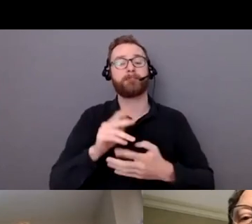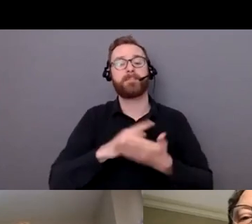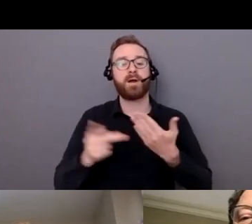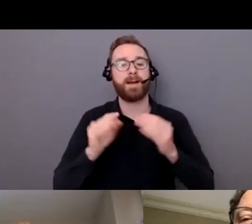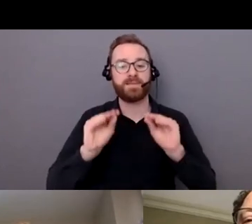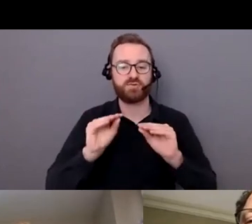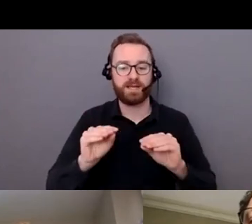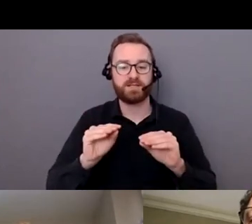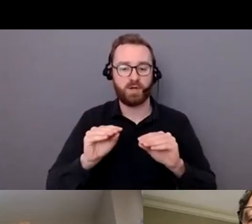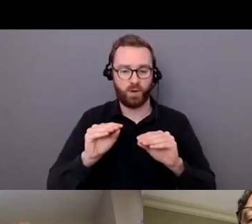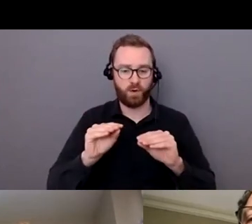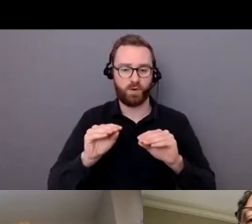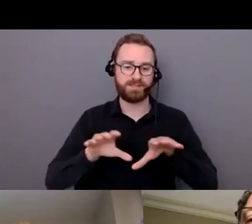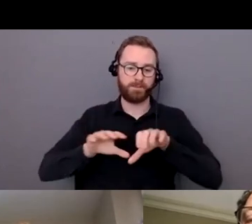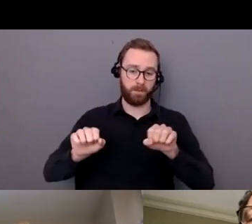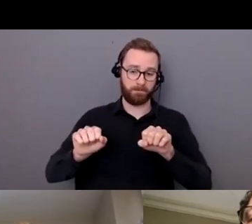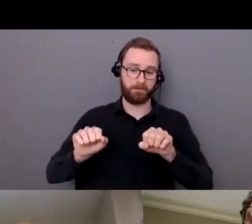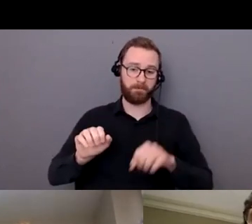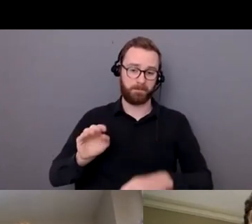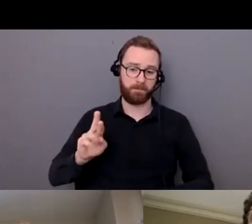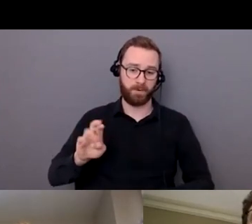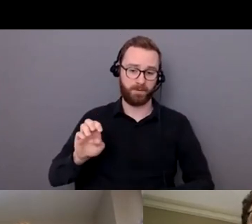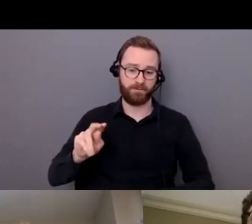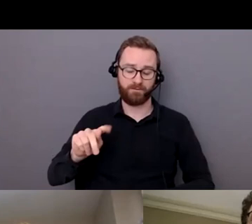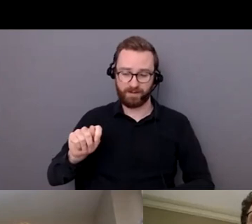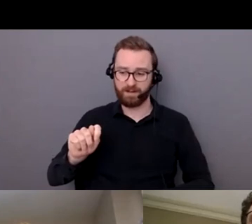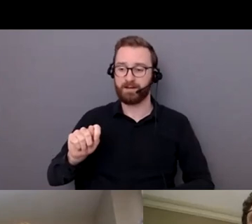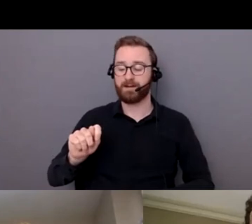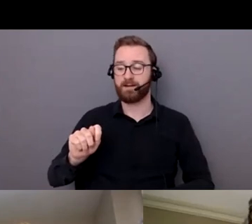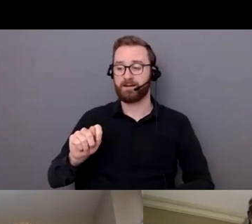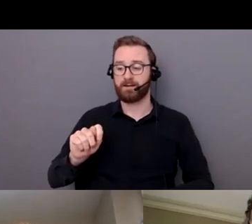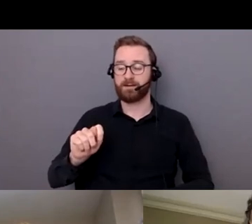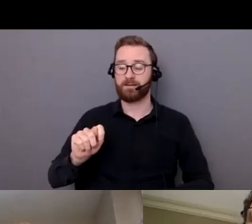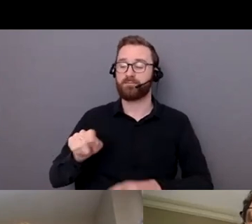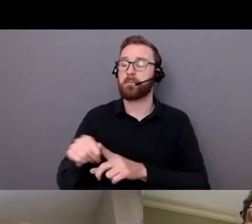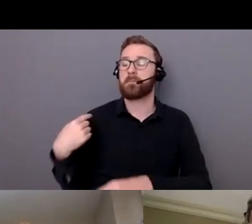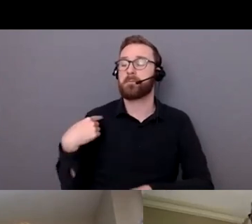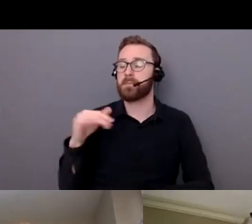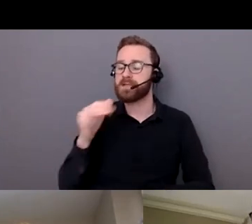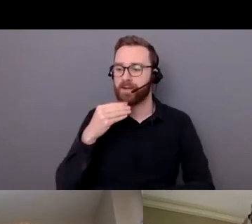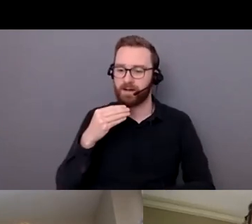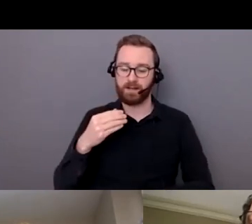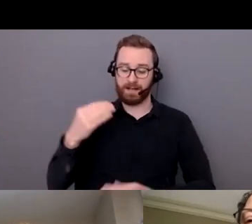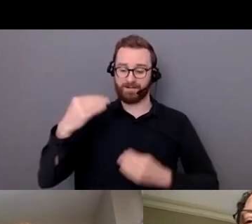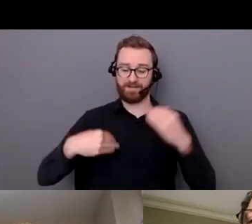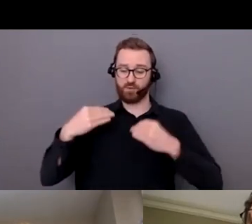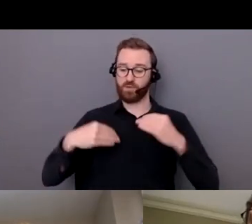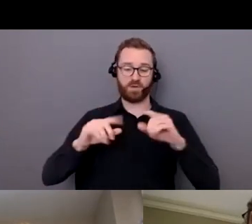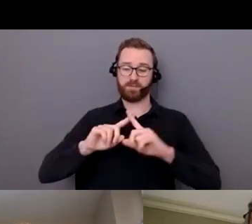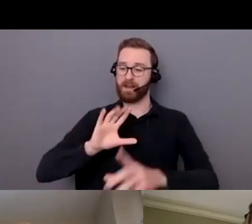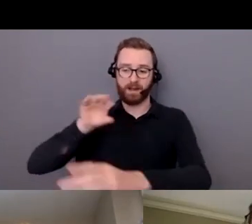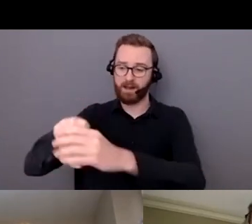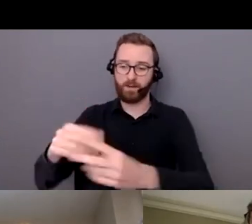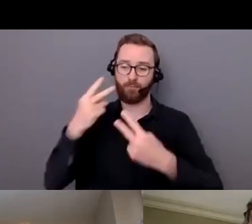donnent un brevet, c'est un peu ce que disait tantôt Isabelle, c'est... tu te fais évaluer, mais tu n'es pas sur le milieu, tu ne te fais pas vraiment